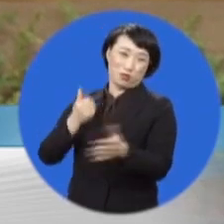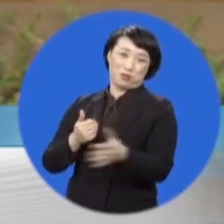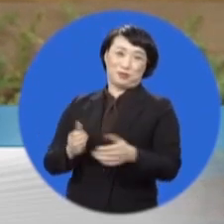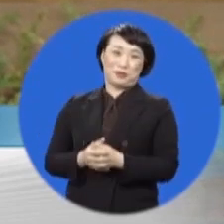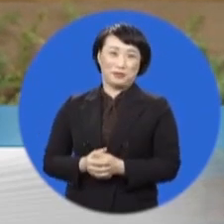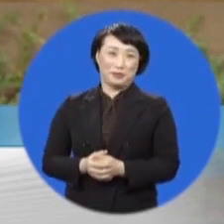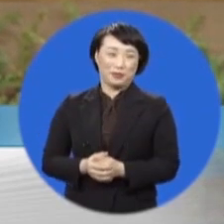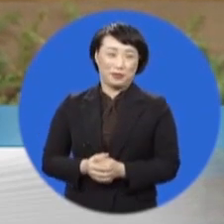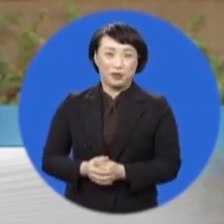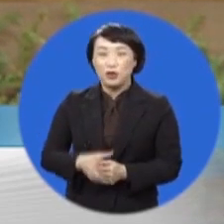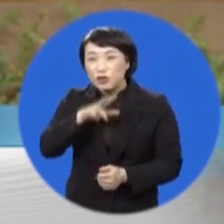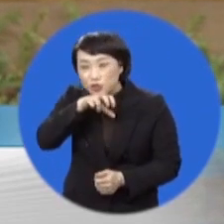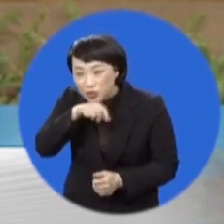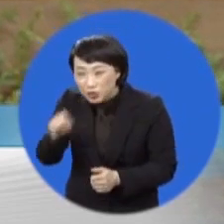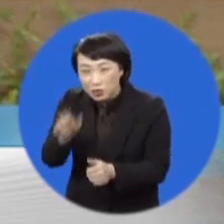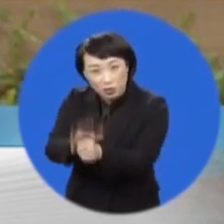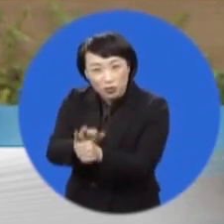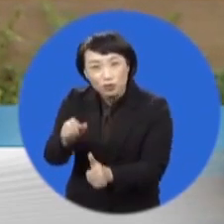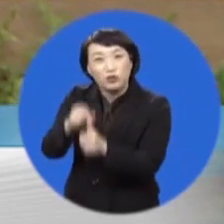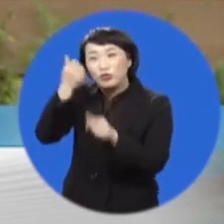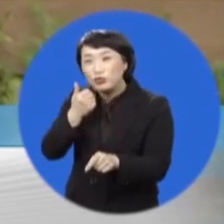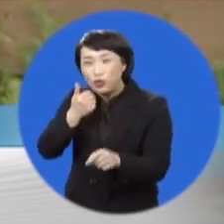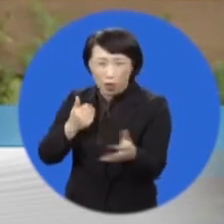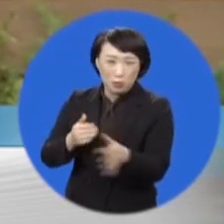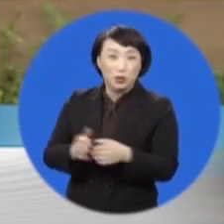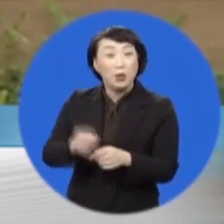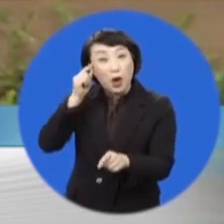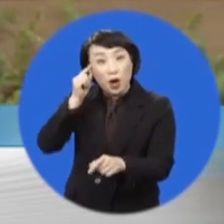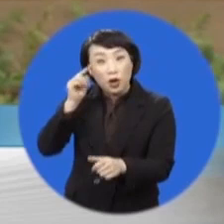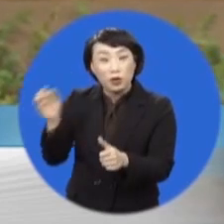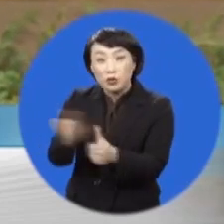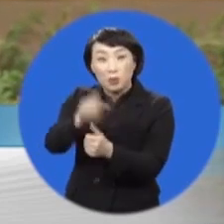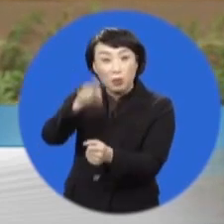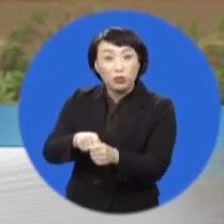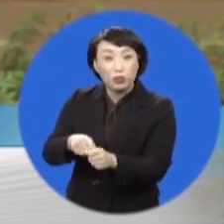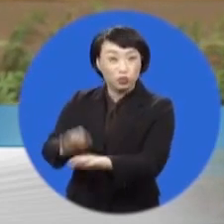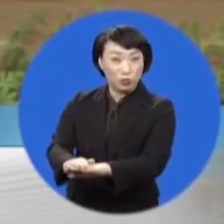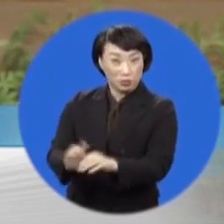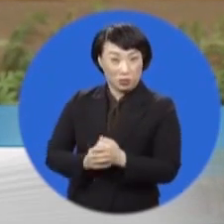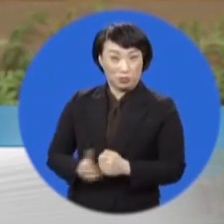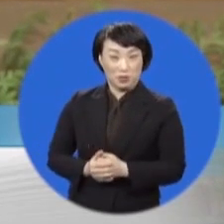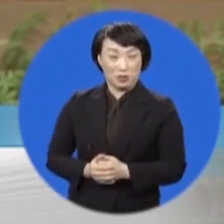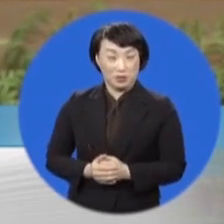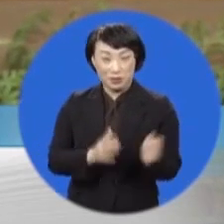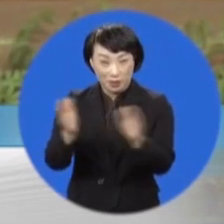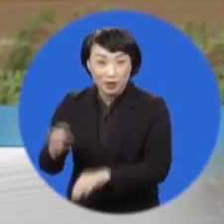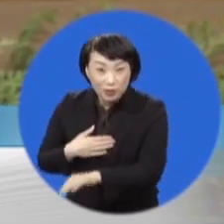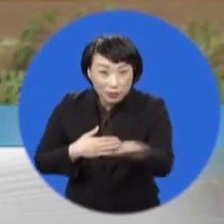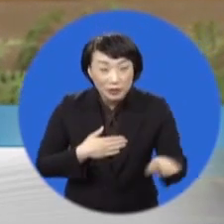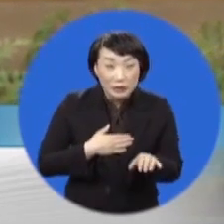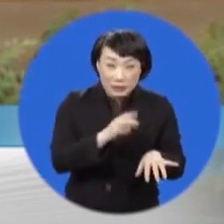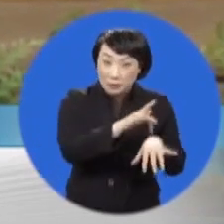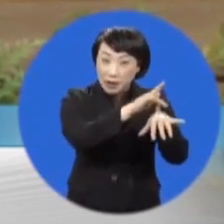5 쥐를 도와주고 분해 주자는 향도 또 에 잠을 나무 봤기 때문에 우리는 마귀가 이렇게